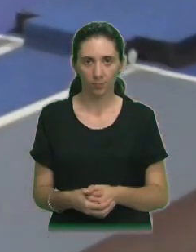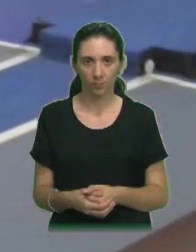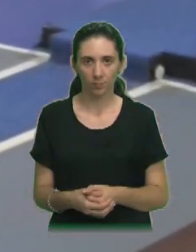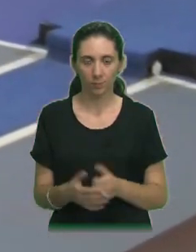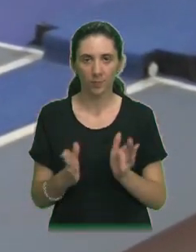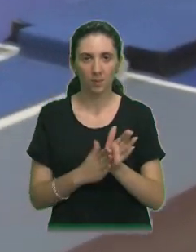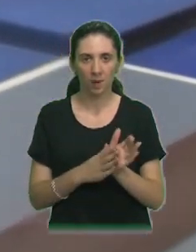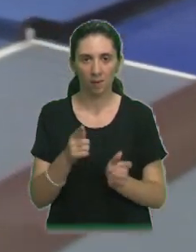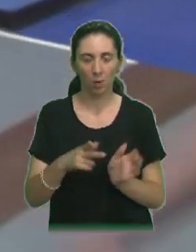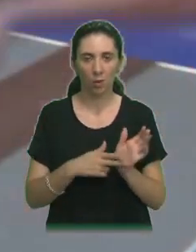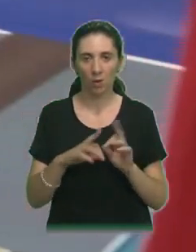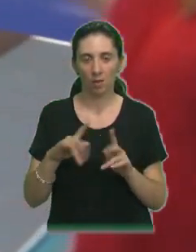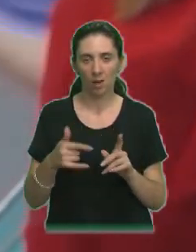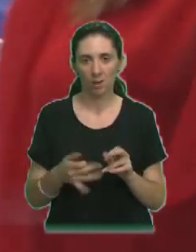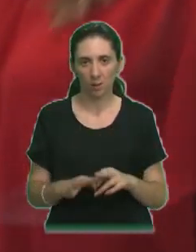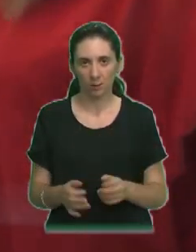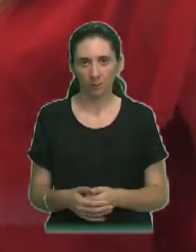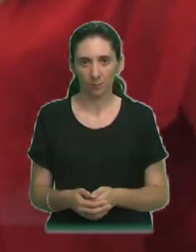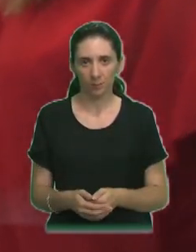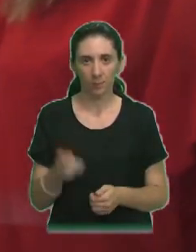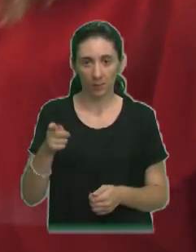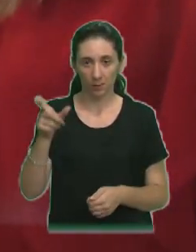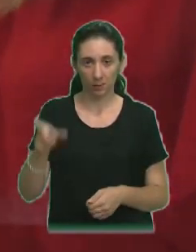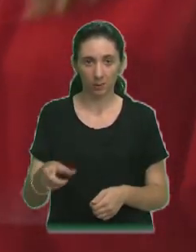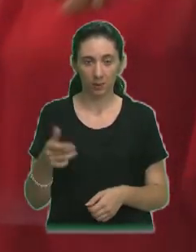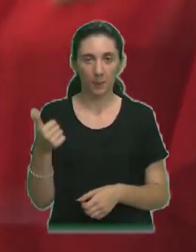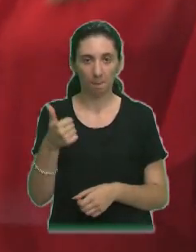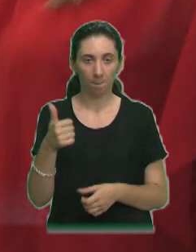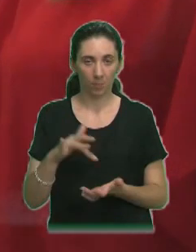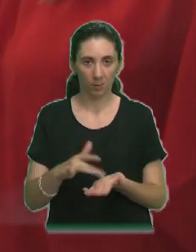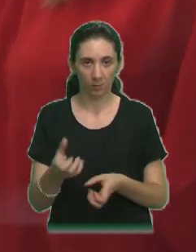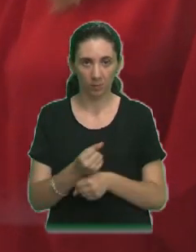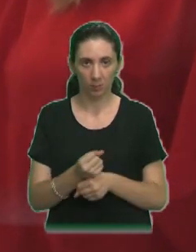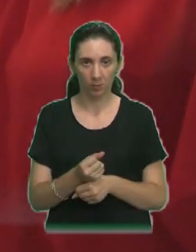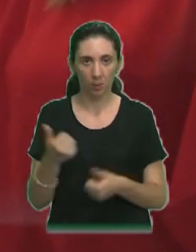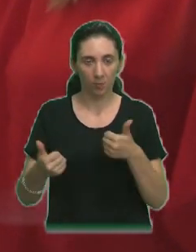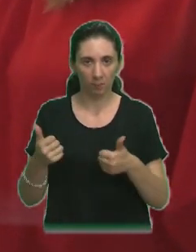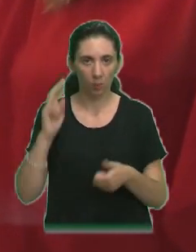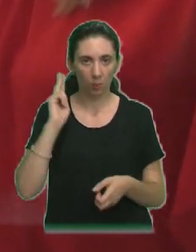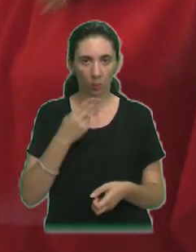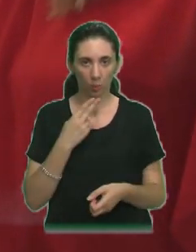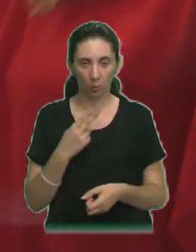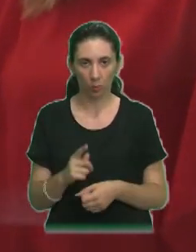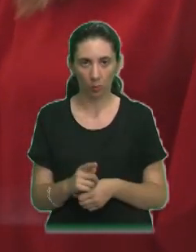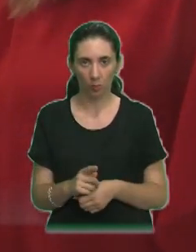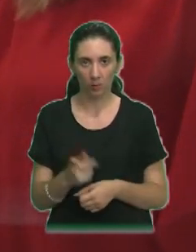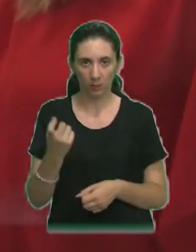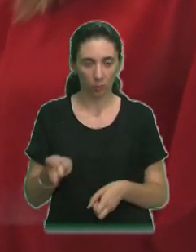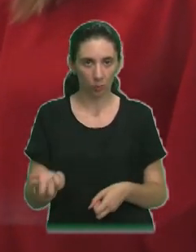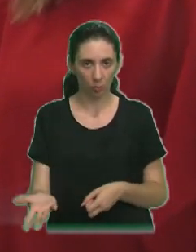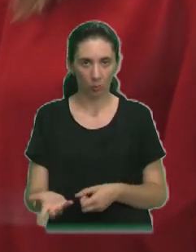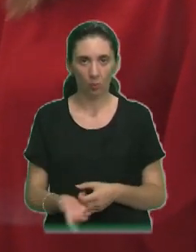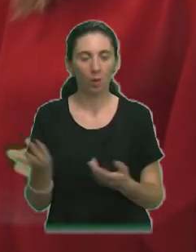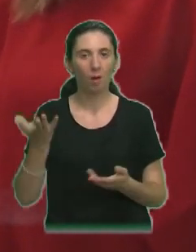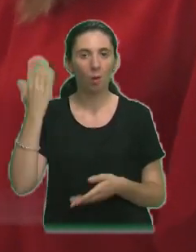Bravo Natalija, ti si naša prvakinja na prvenstvu gluhih iz kuglanja, pa evo